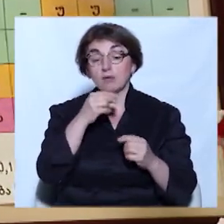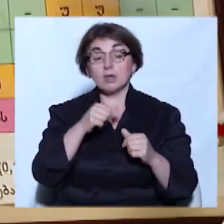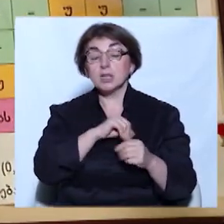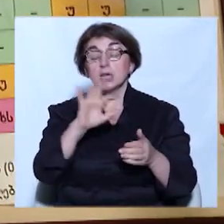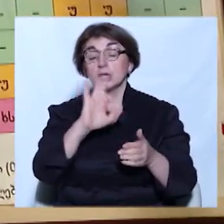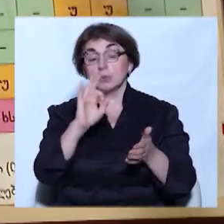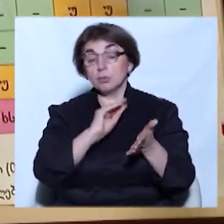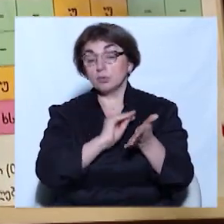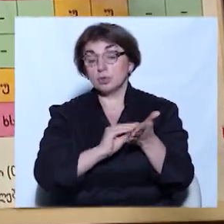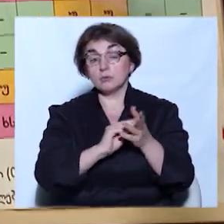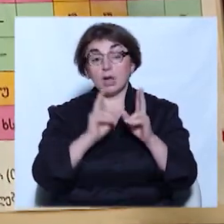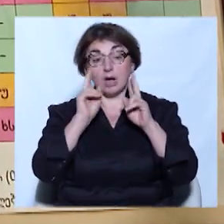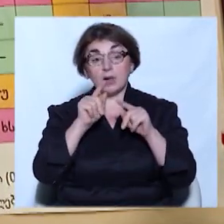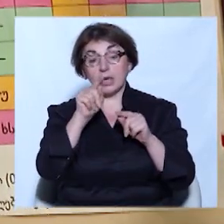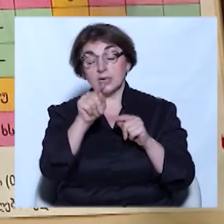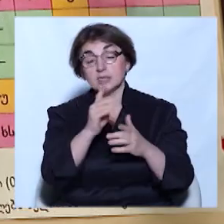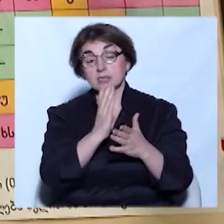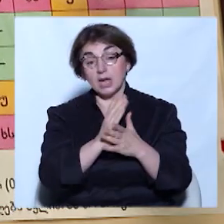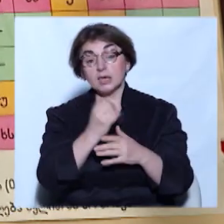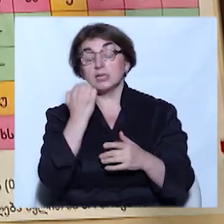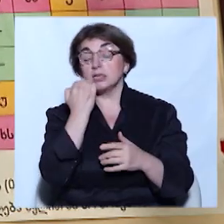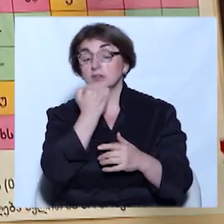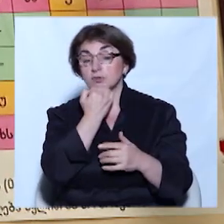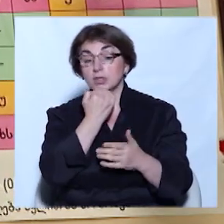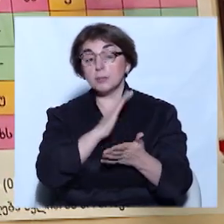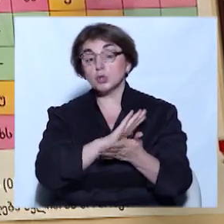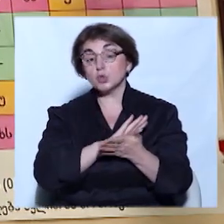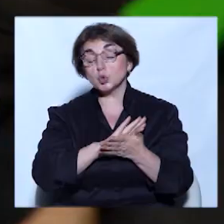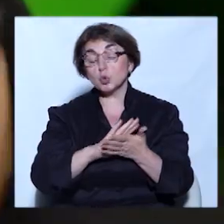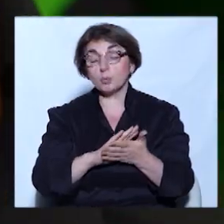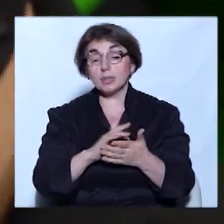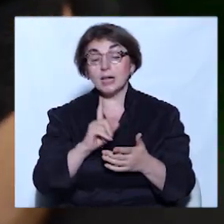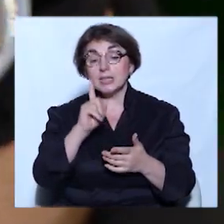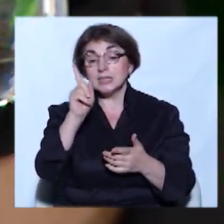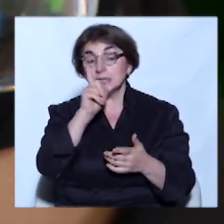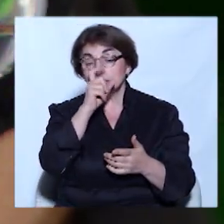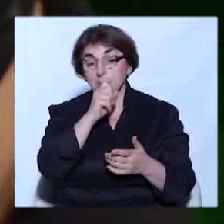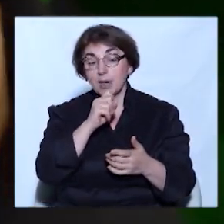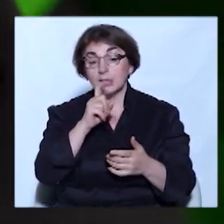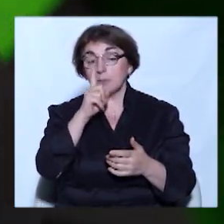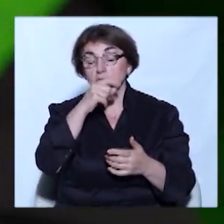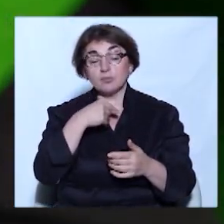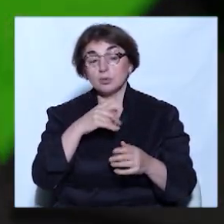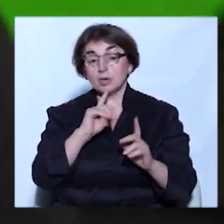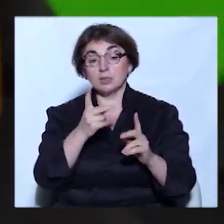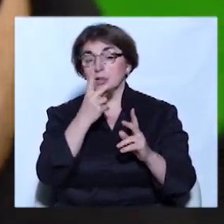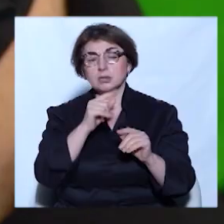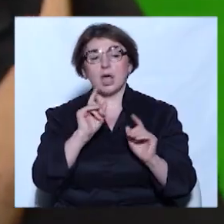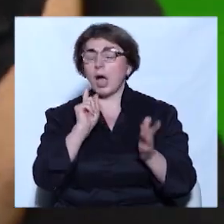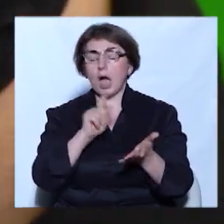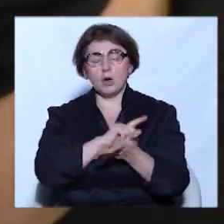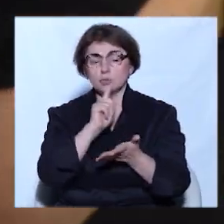აი ეს არის ძმარმჟავა, ნივთიერება, სუფთა ძმარმჟავა, თუმცა ჯერჯერობით სულაც არ არის აუცილებელი,